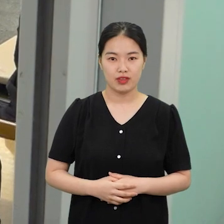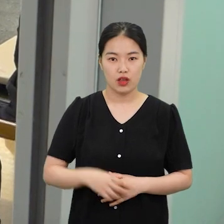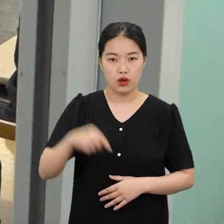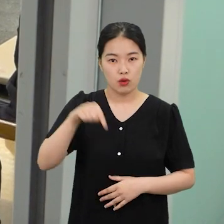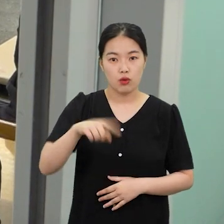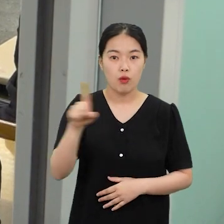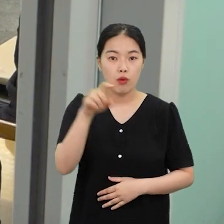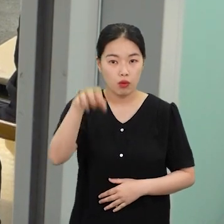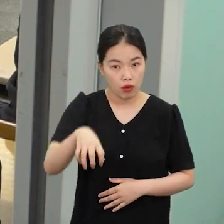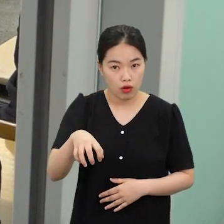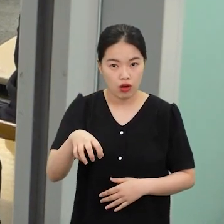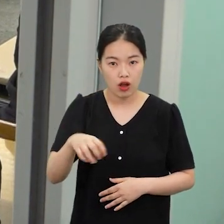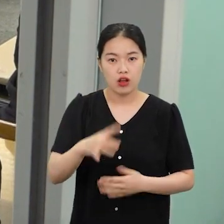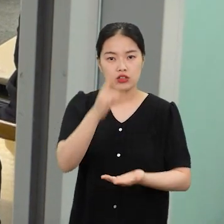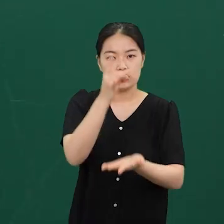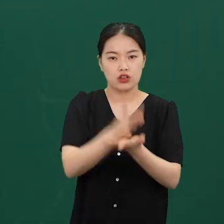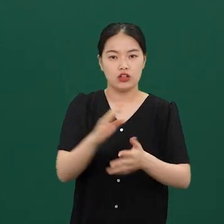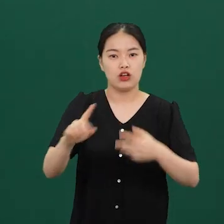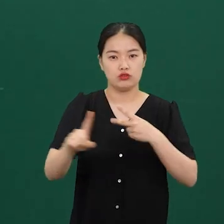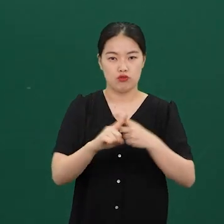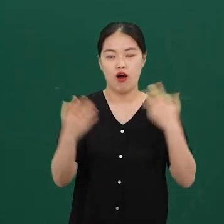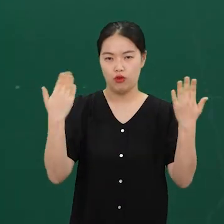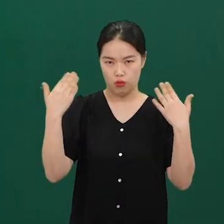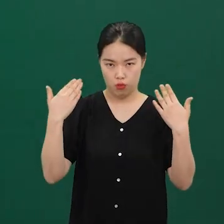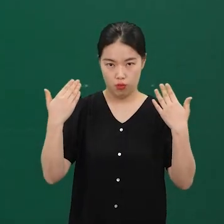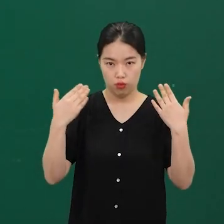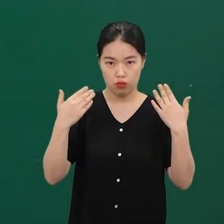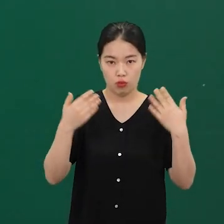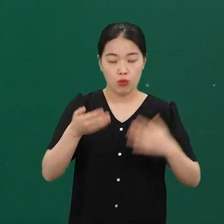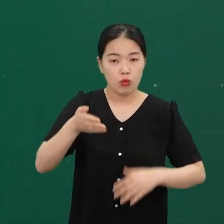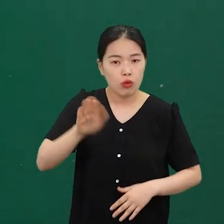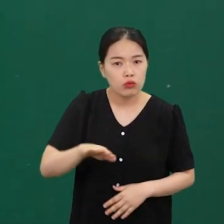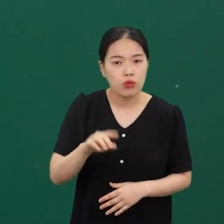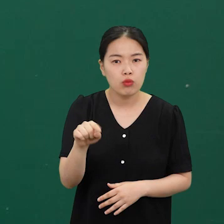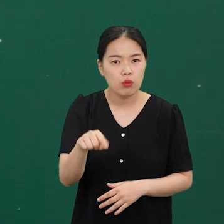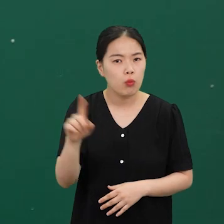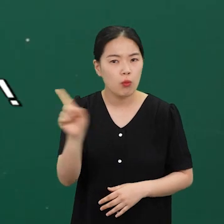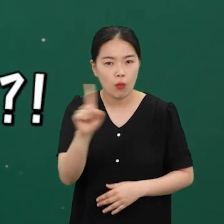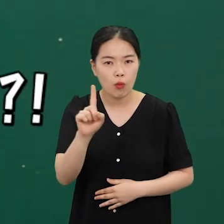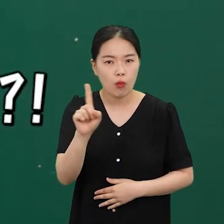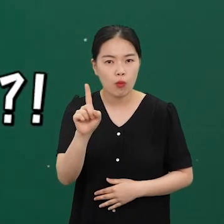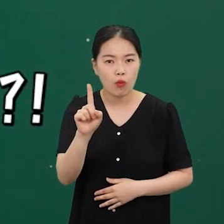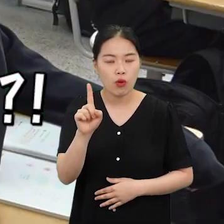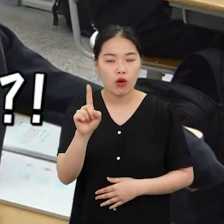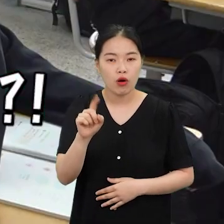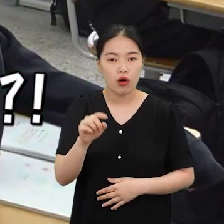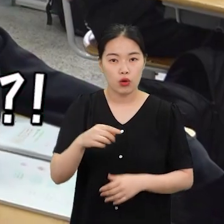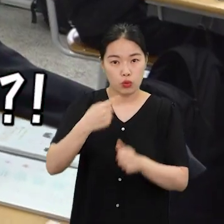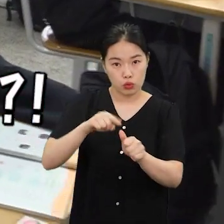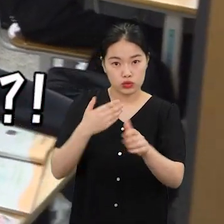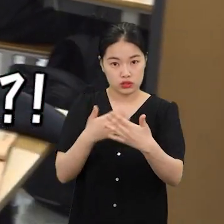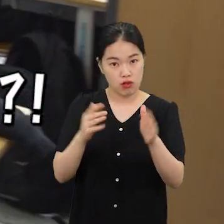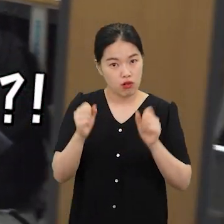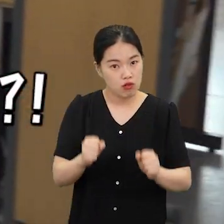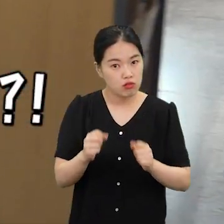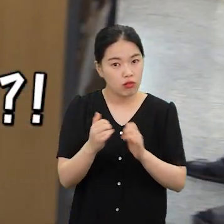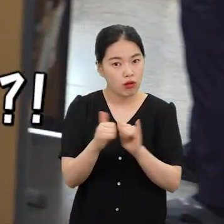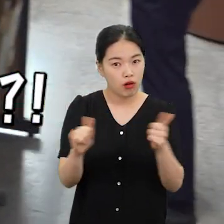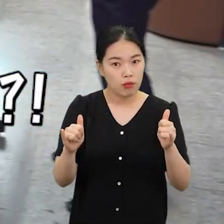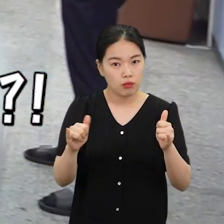이번에 찾은 곳은 천안중학교. 아니 그런데 이게 무슨 일인가요? 혹시 교실에 계신